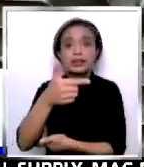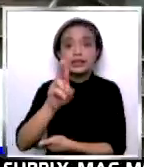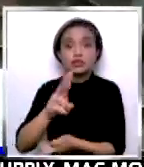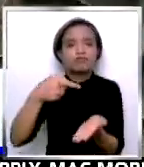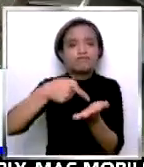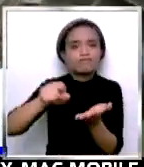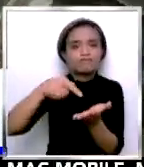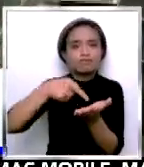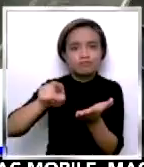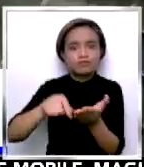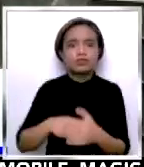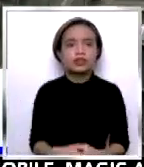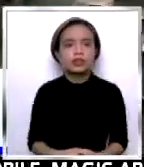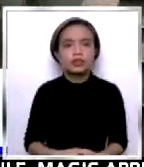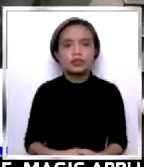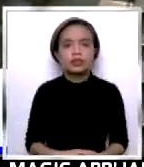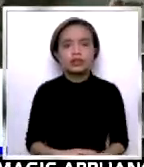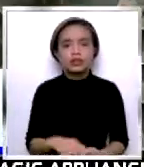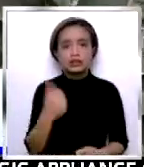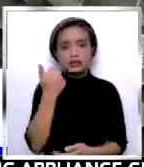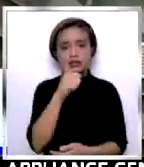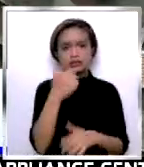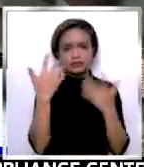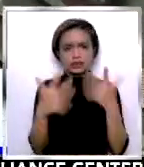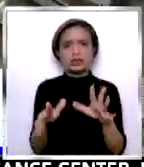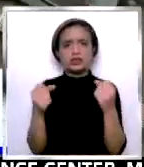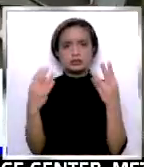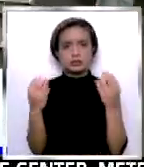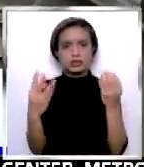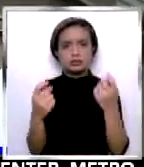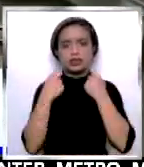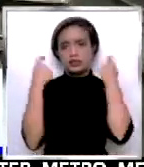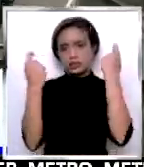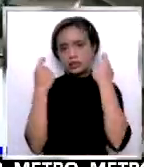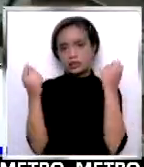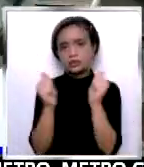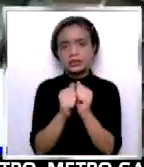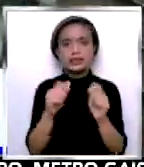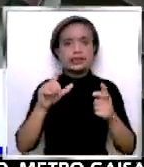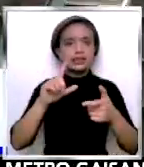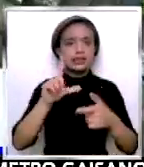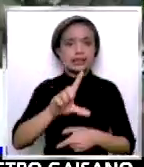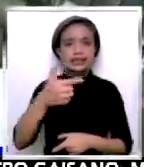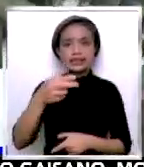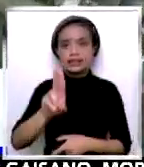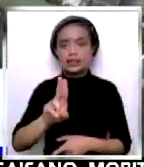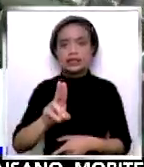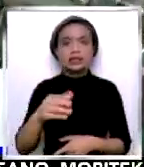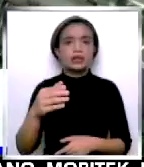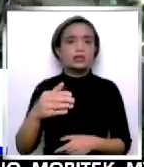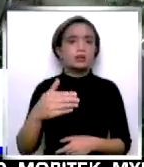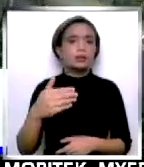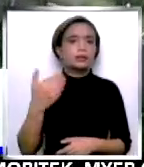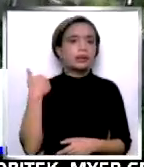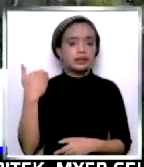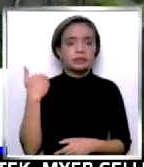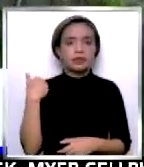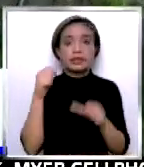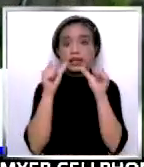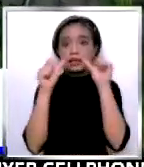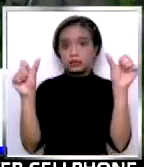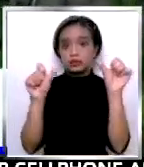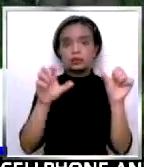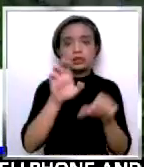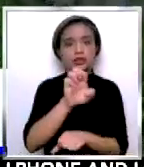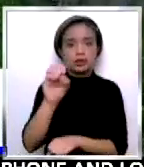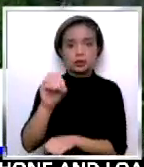Mahigit 10 groundbreaking ceremonies na ang kanilang naisagawa, katuwang ang mga LGU bago pa ang anunsyo ng EO. Dahil dito, inaasahang lalo